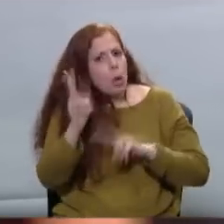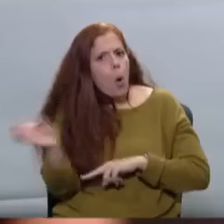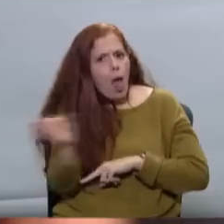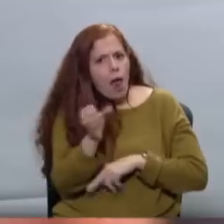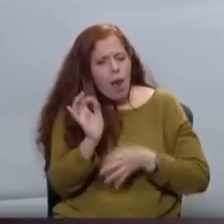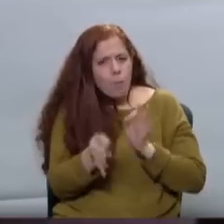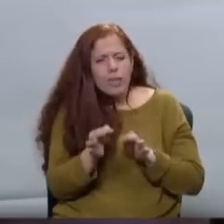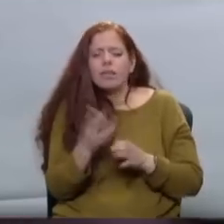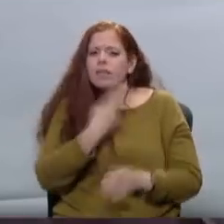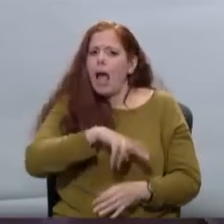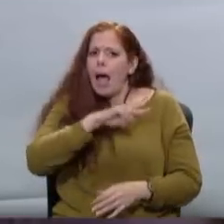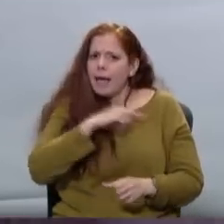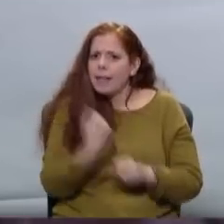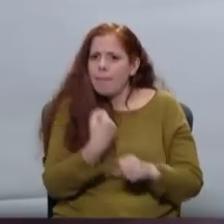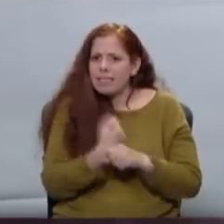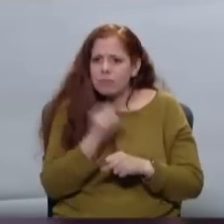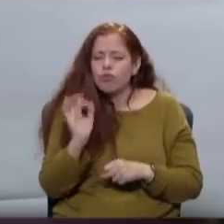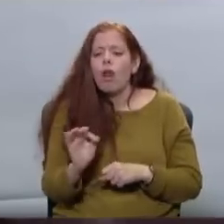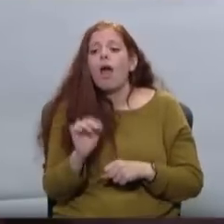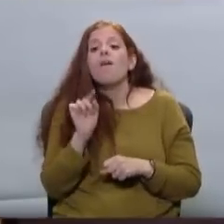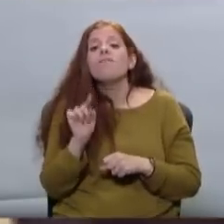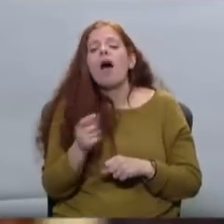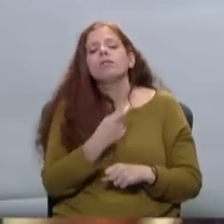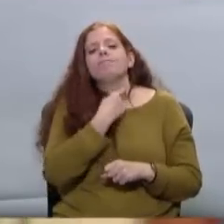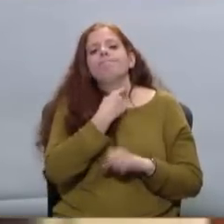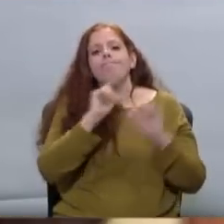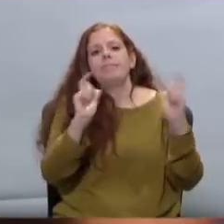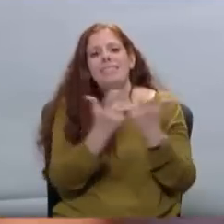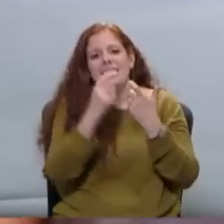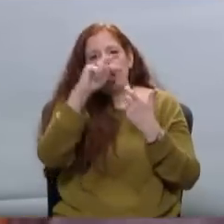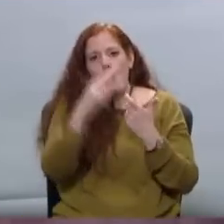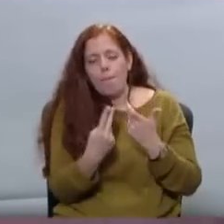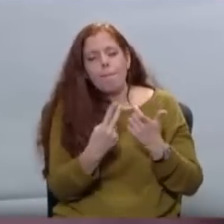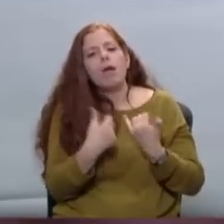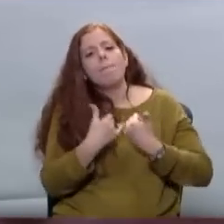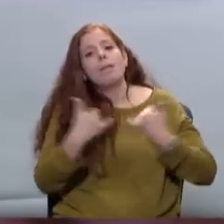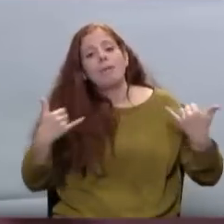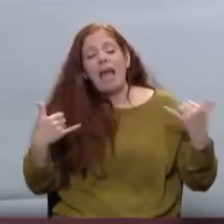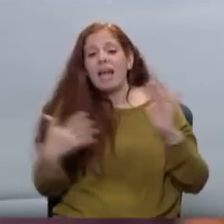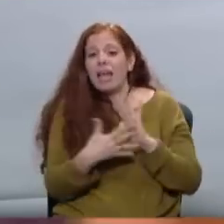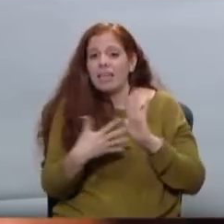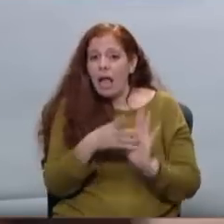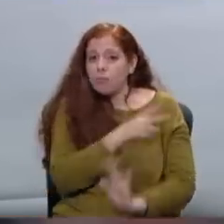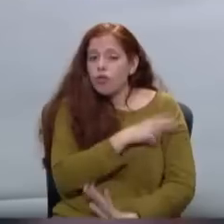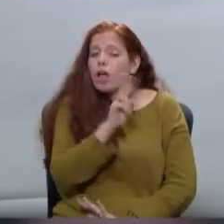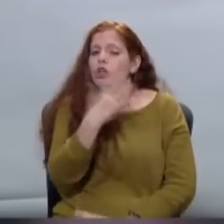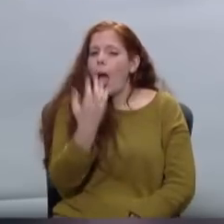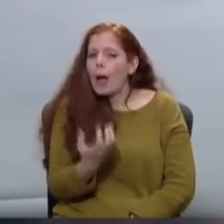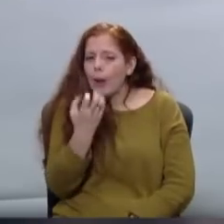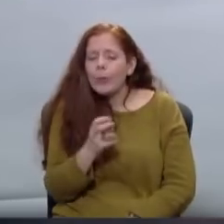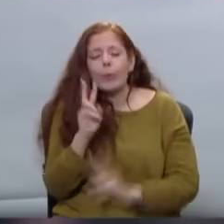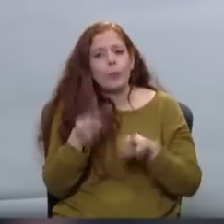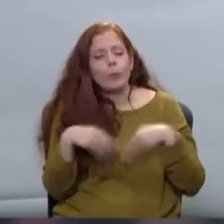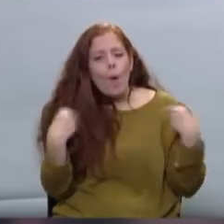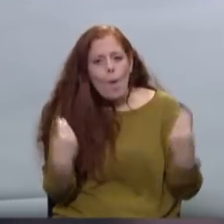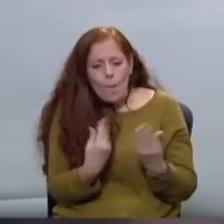לדין, אחראית למעשיה, ואז היא נעצרת שוב. מתפתחת חקירת משטרה, יש הקלטות, יש חומרים,